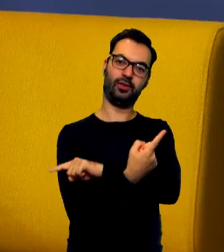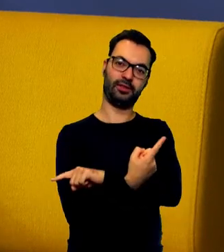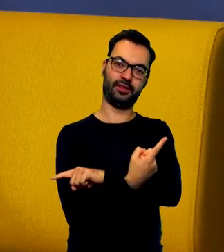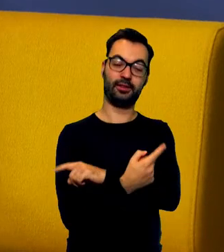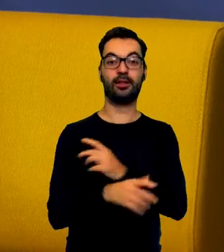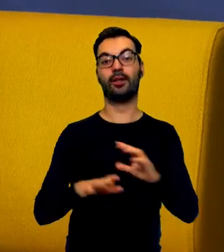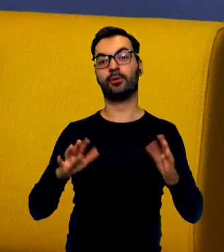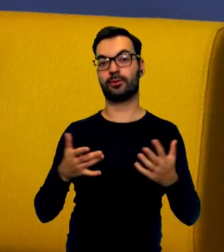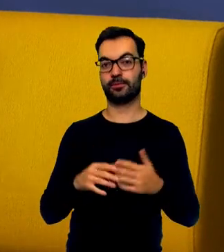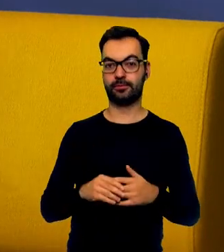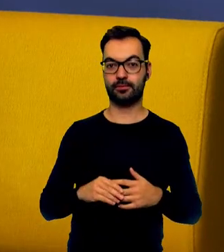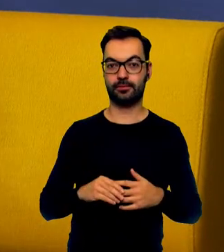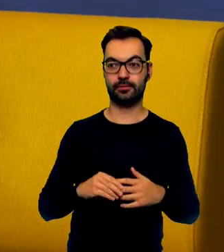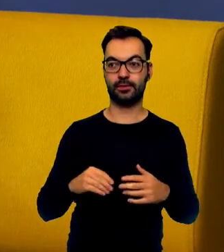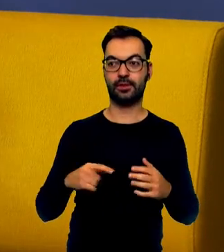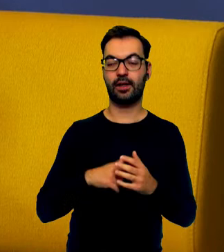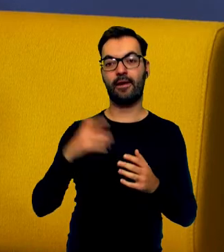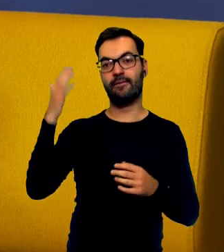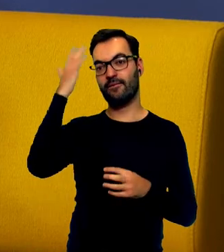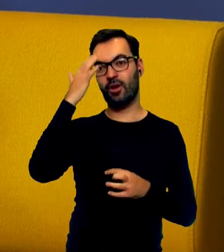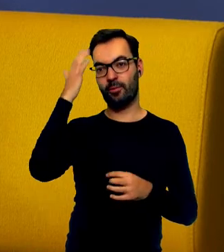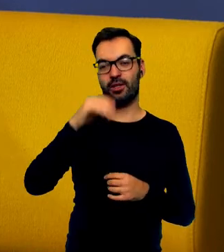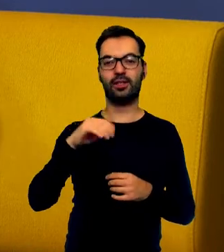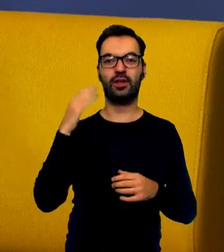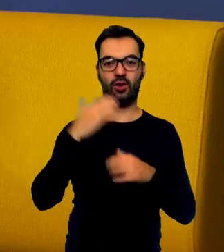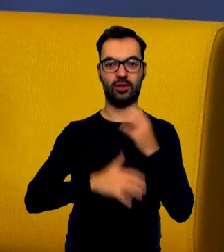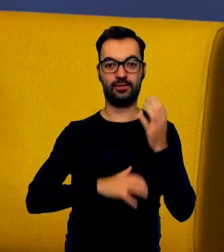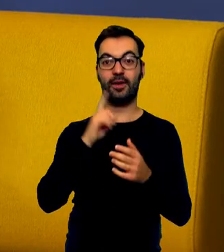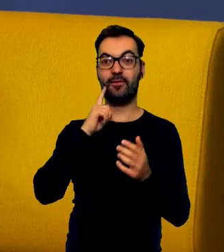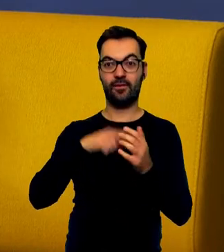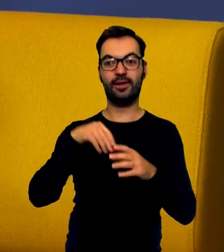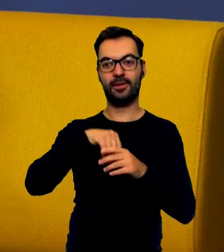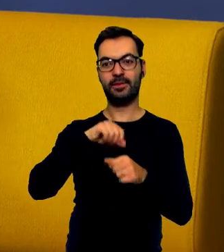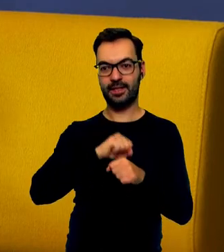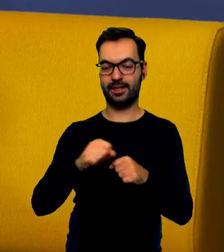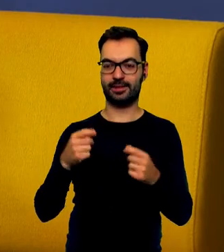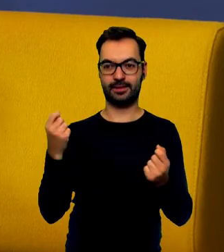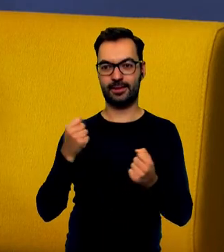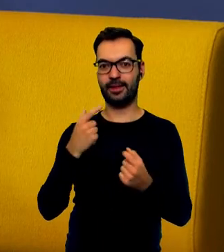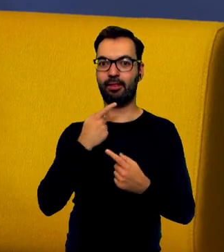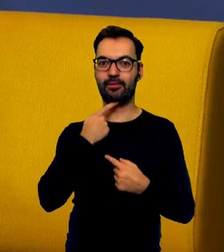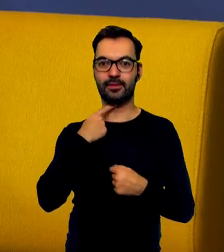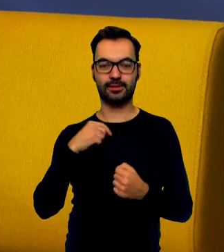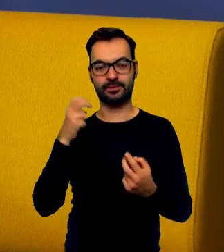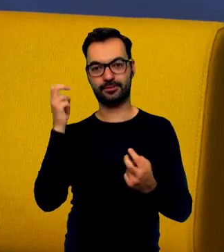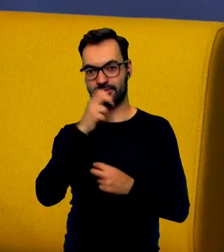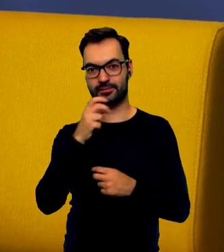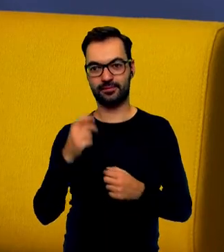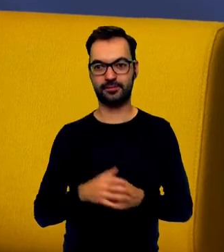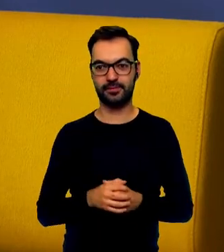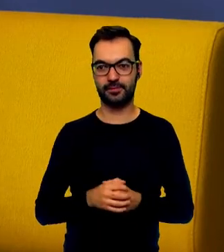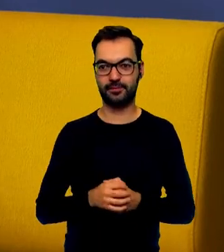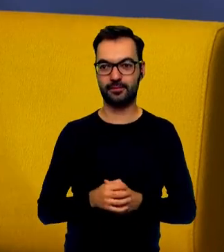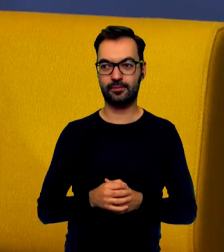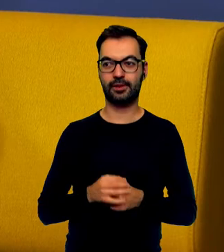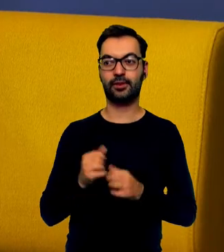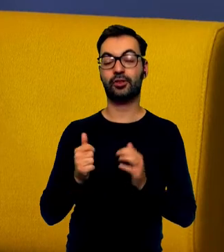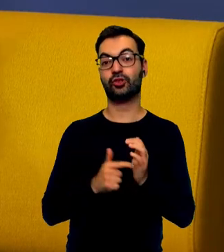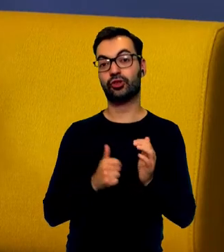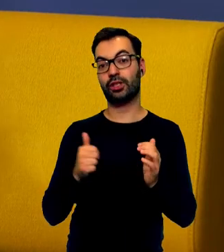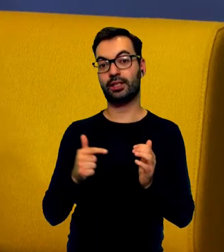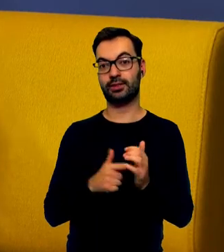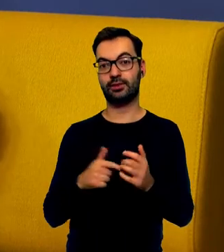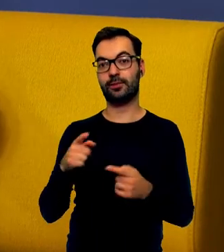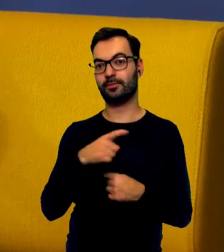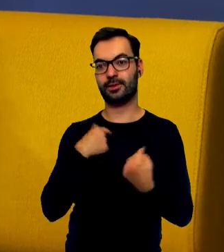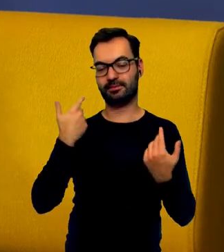To znaczy, że to wyobrażenie apokalipsy ma właśnie w sobie jakąś niezwykłą uwodzicielską moc. Często właśnie